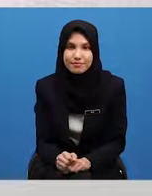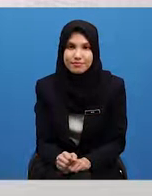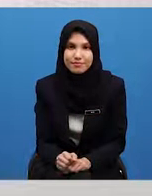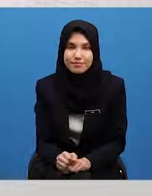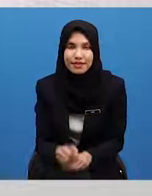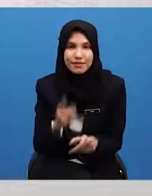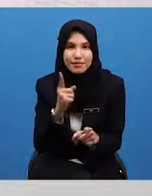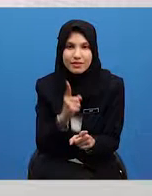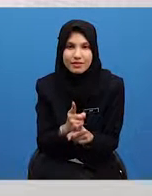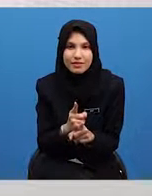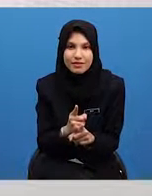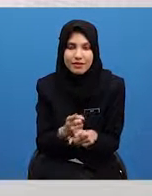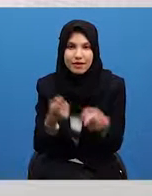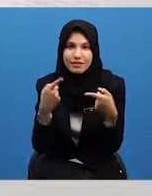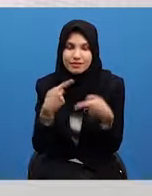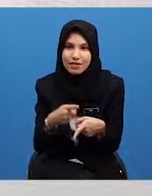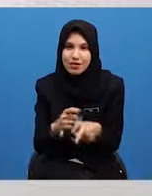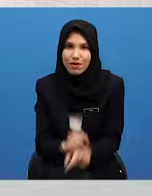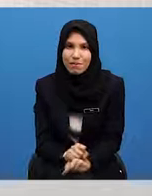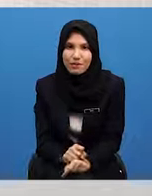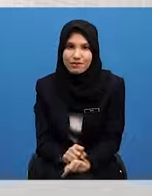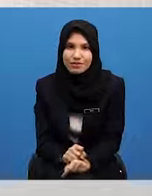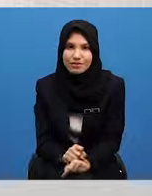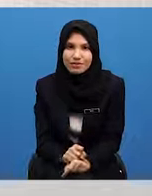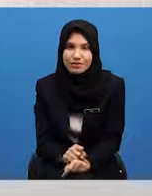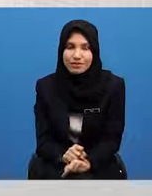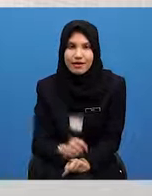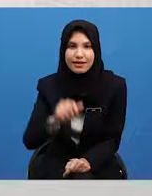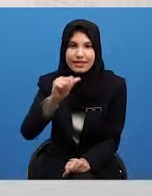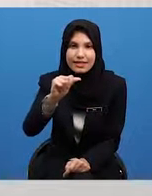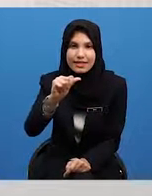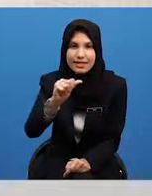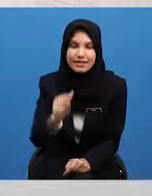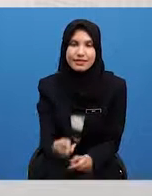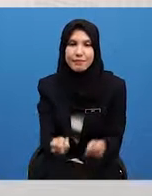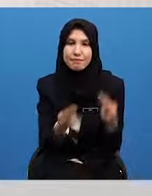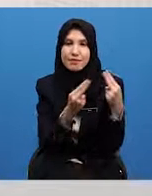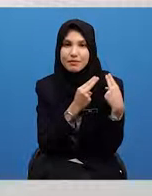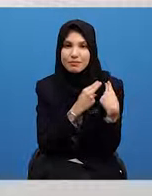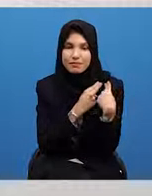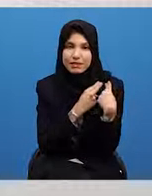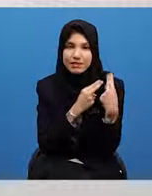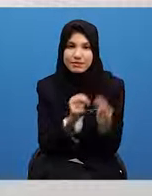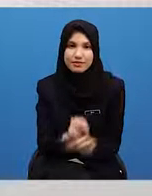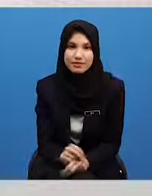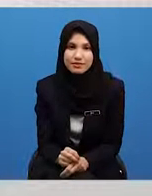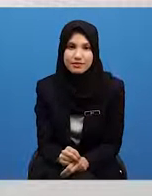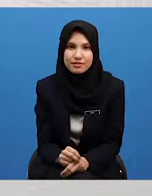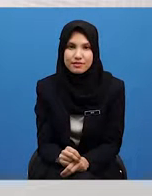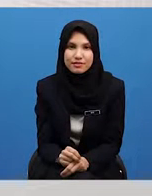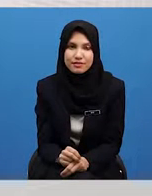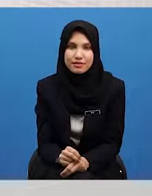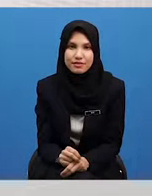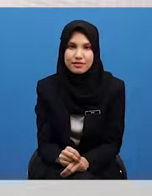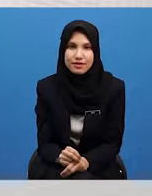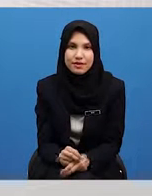Ya, betul. Jawapannya adalah A, iaitu beban.